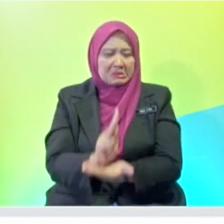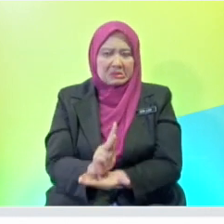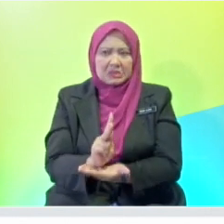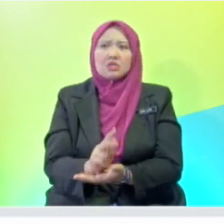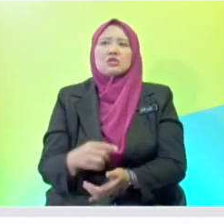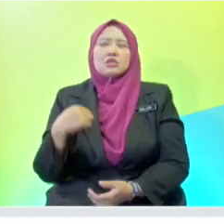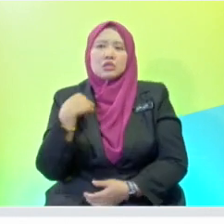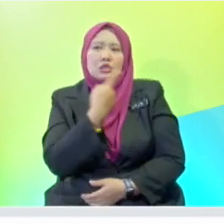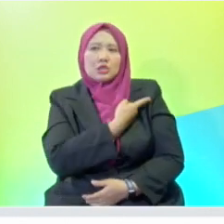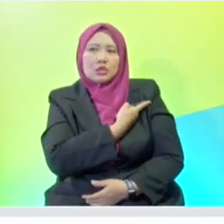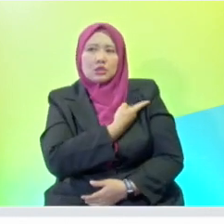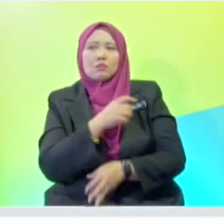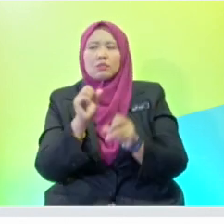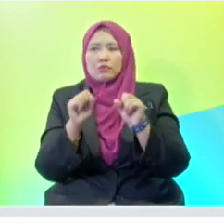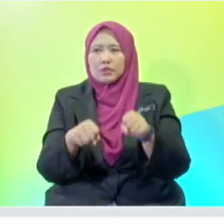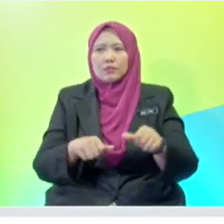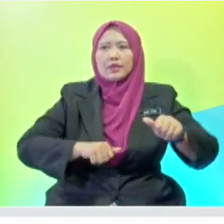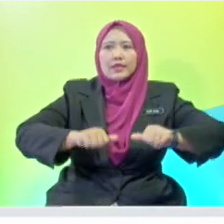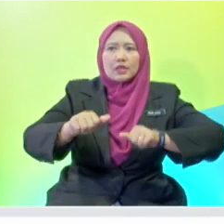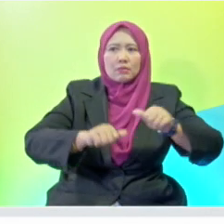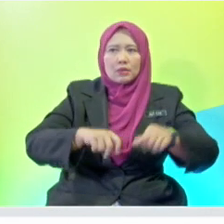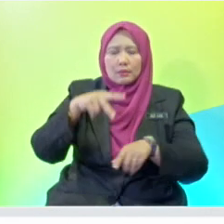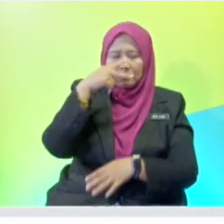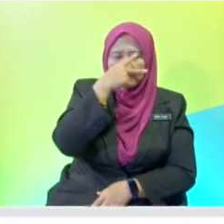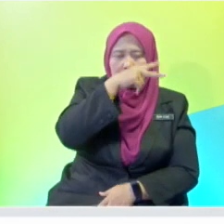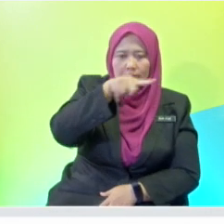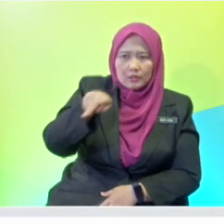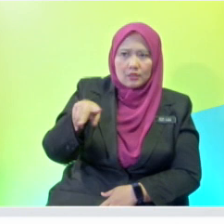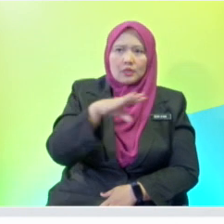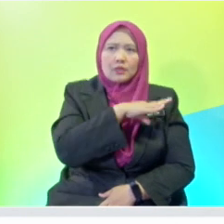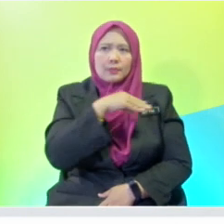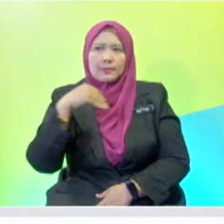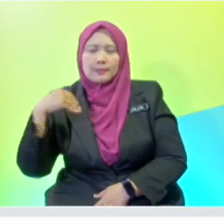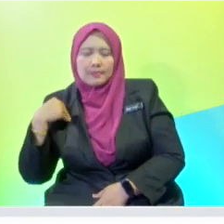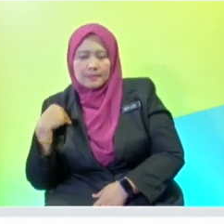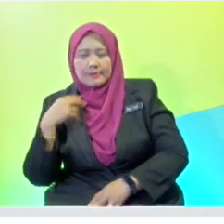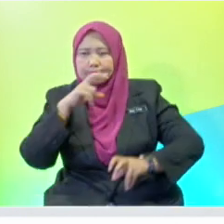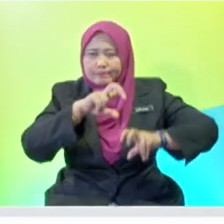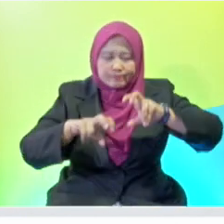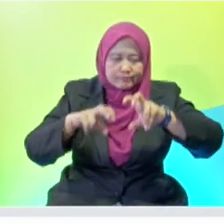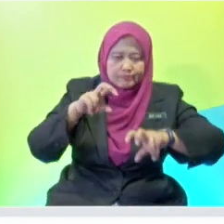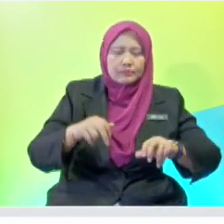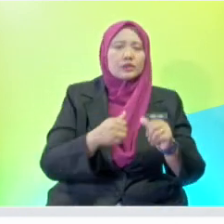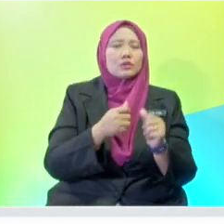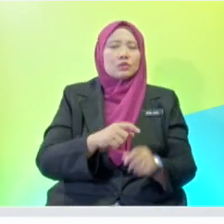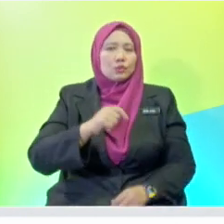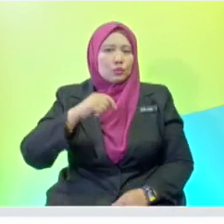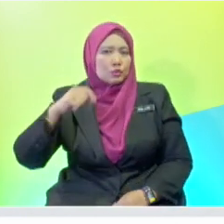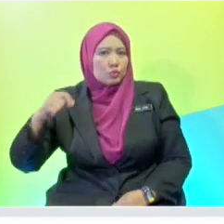pemerhatian dan menga bisa berdasarkan penulisannya dan kita kategorikan